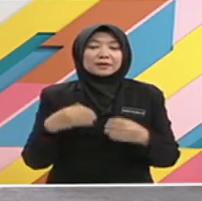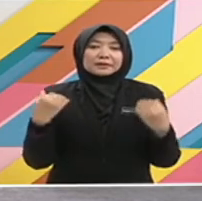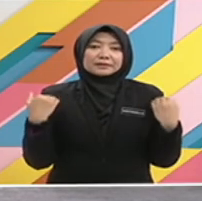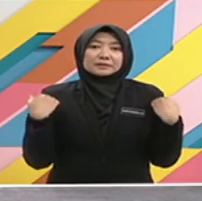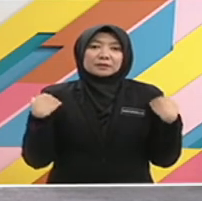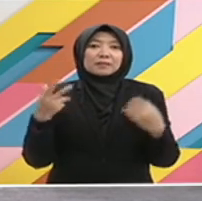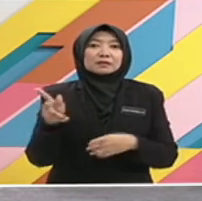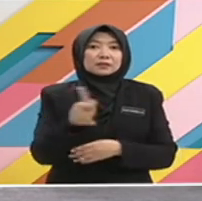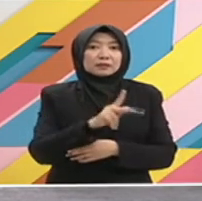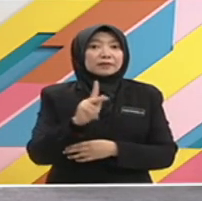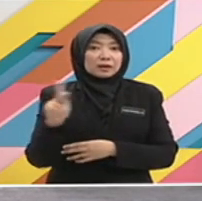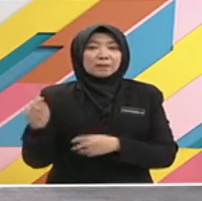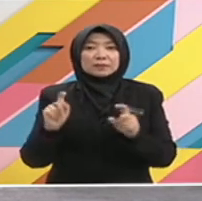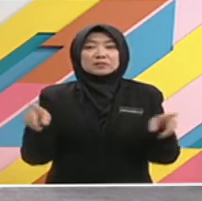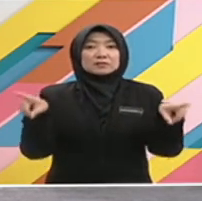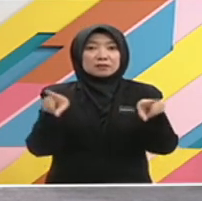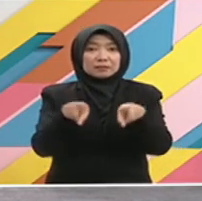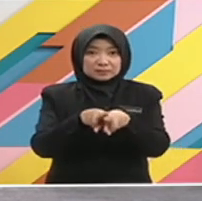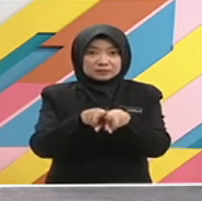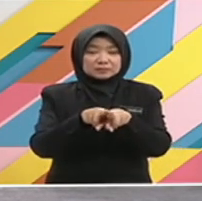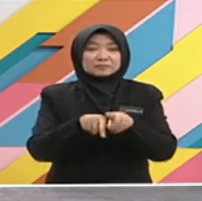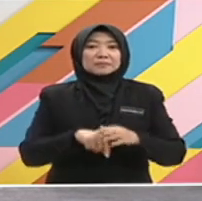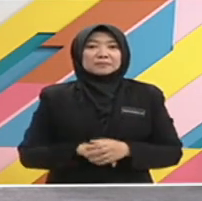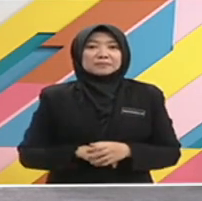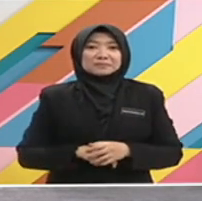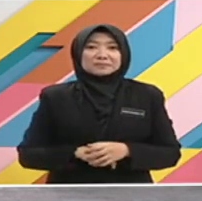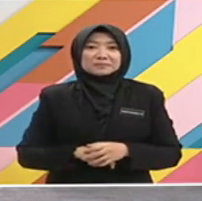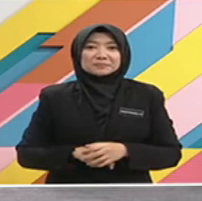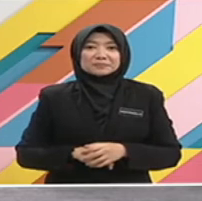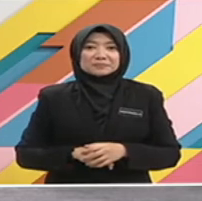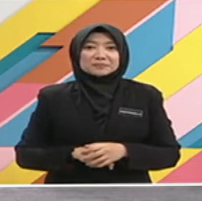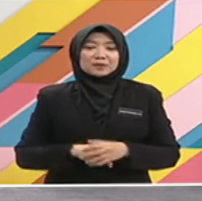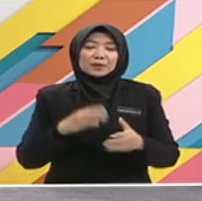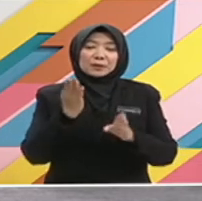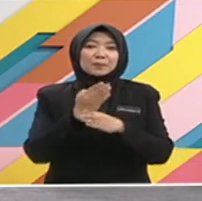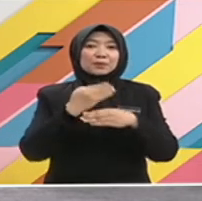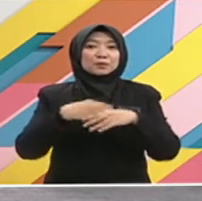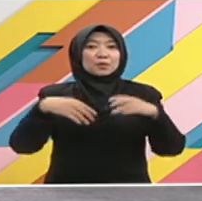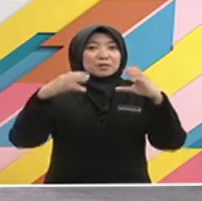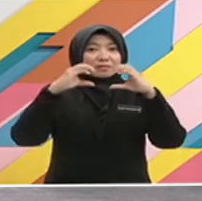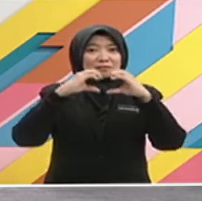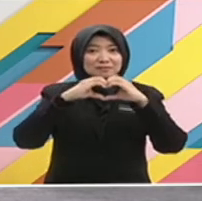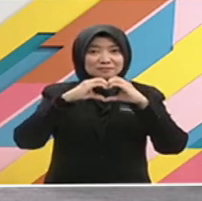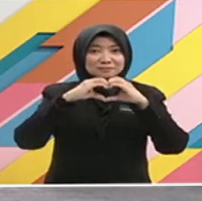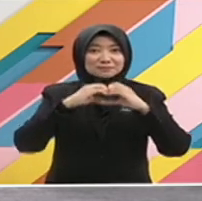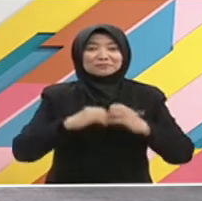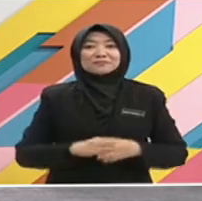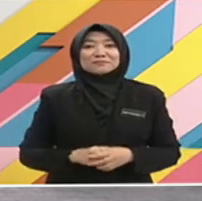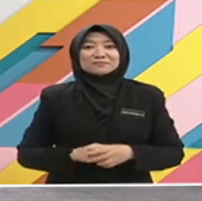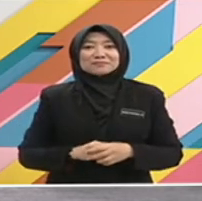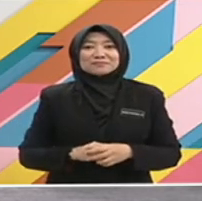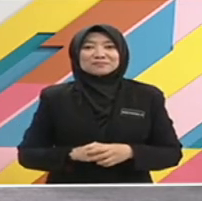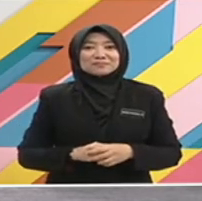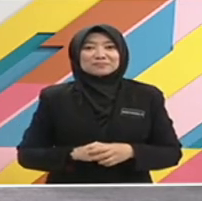dia perlu ada di belah kanan. Iya, betul. Ha, contohnya ada lagi ini. Ha, saya ada bentuk love. Wah. Kita boleh tampal